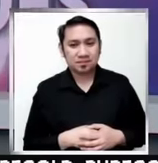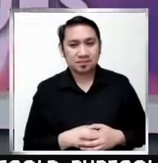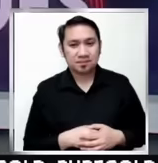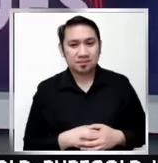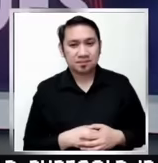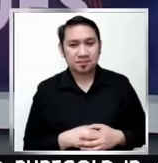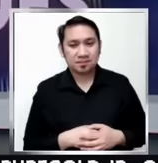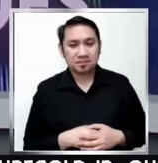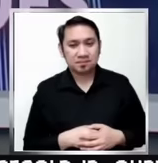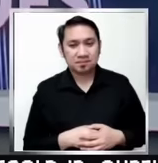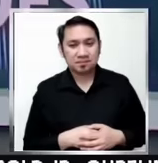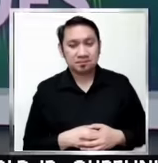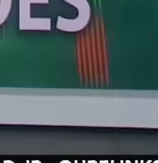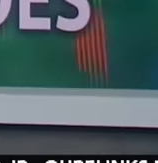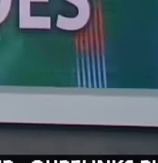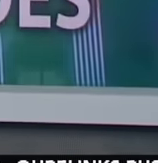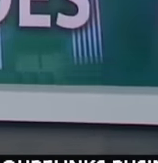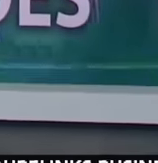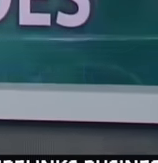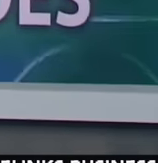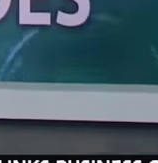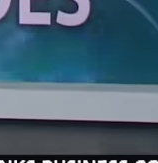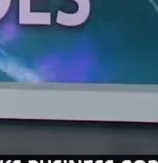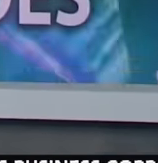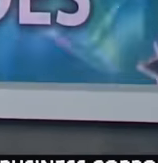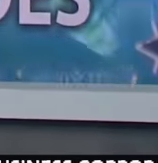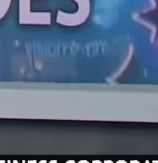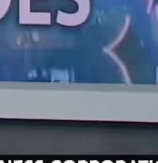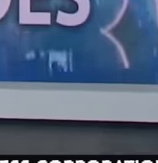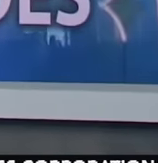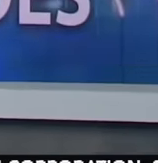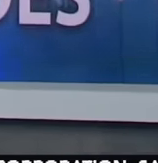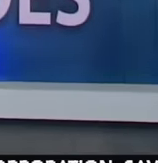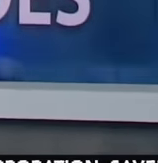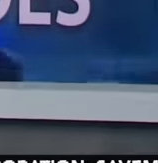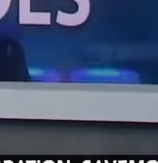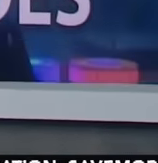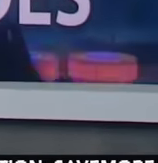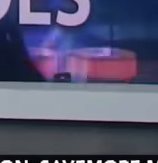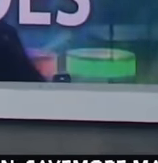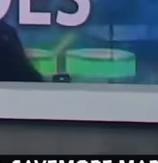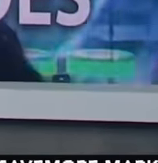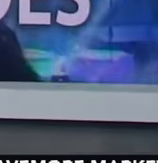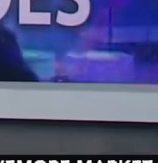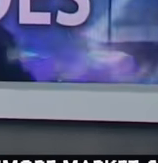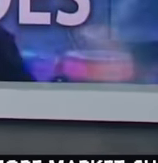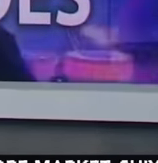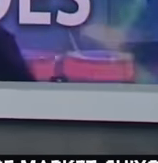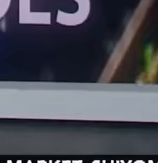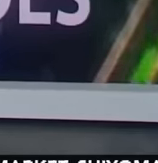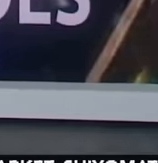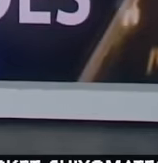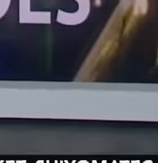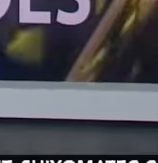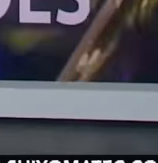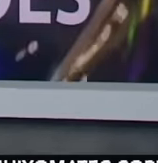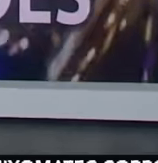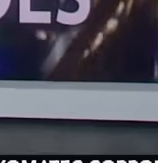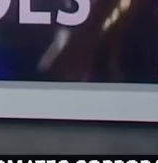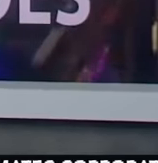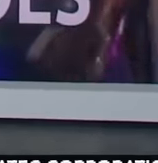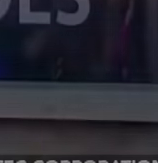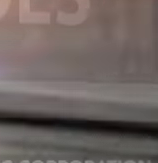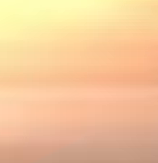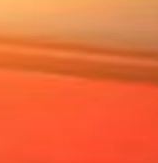Nakakabusog na sa mata, nakakabusog pa sa tenga. Ang Christmas pasyal ang binuksan sa Quezon City. Nakatutok